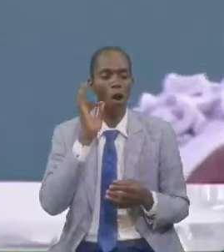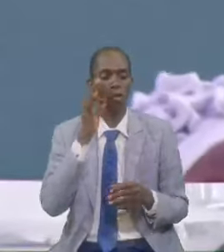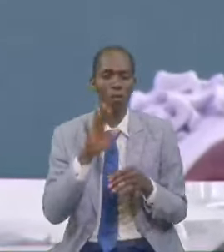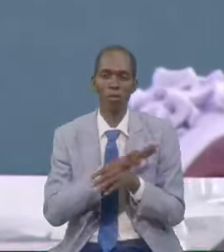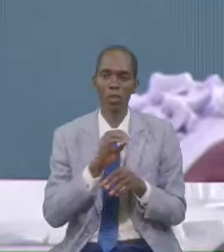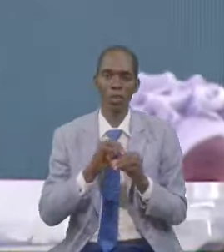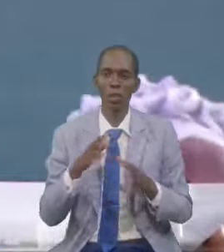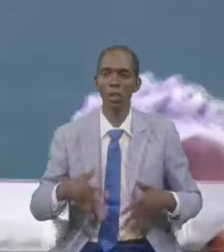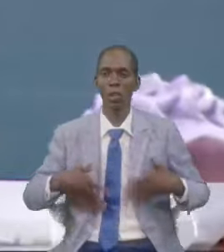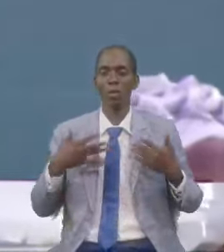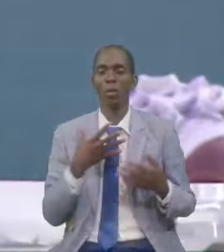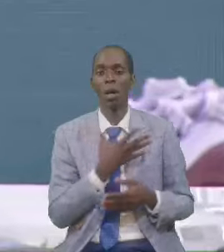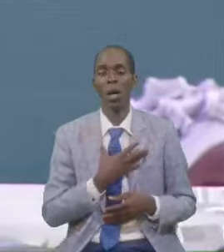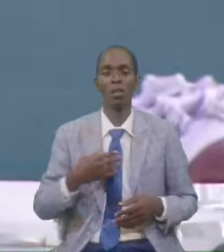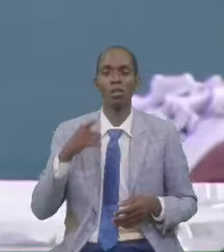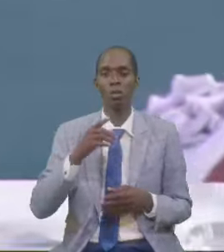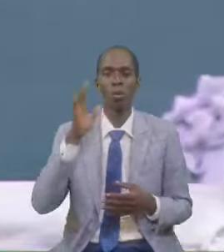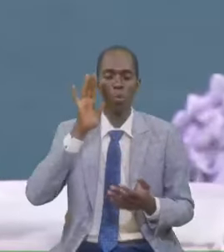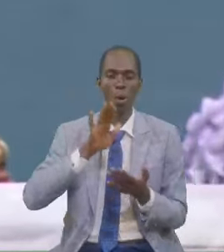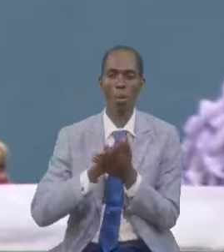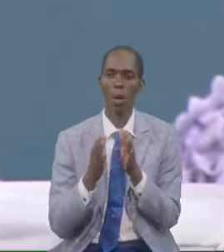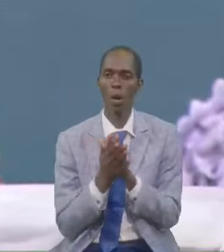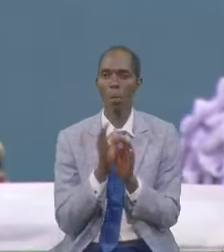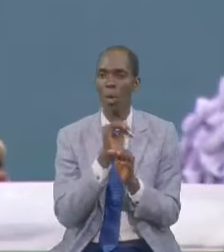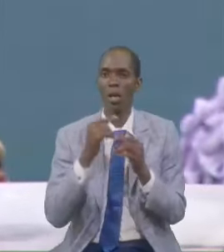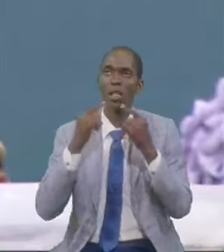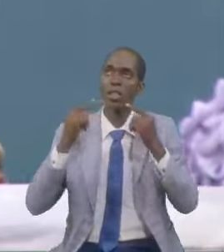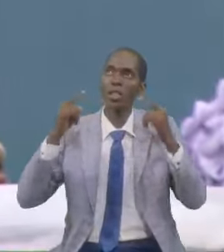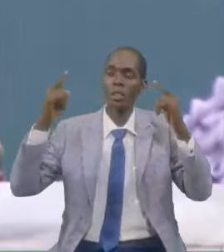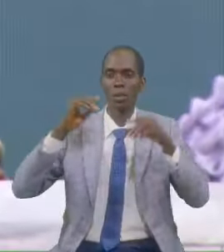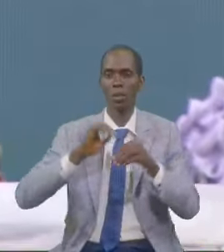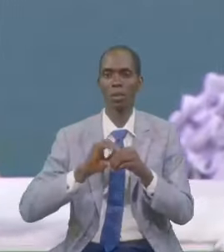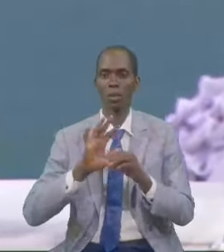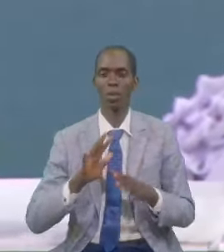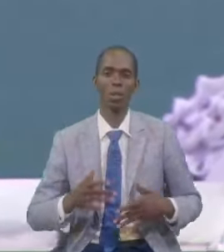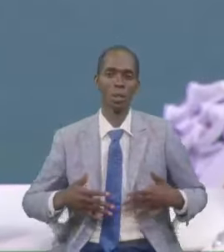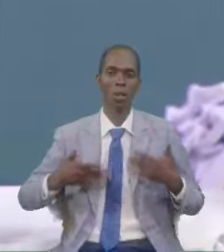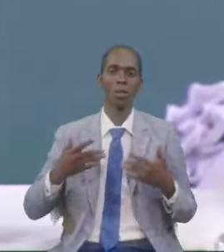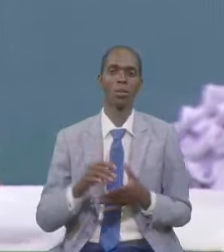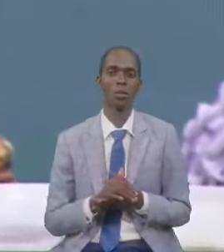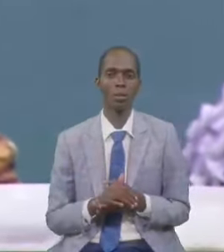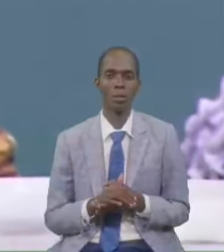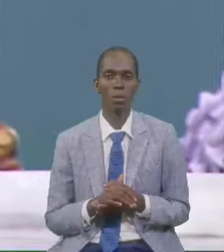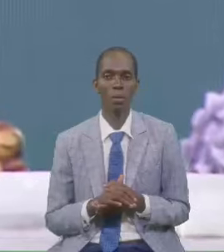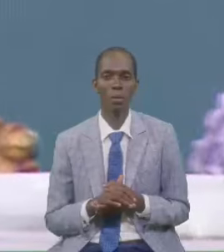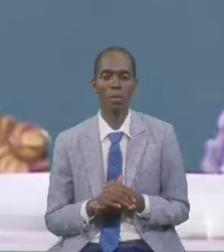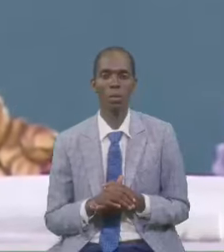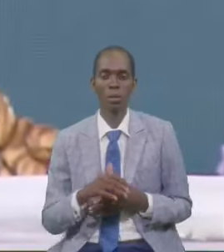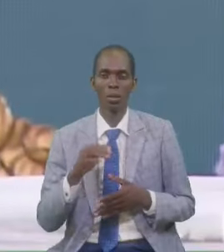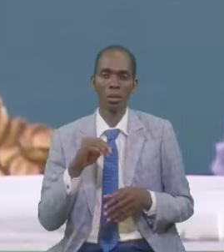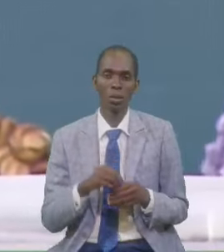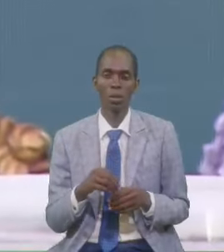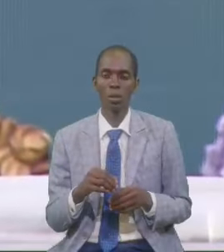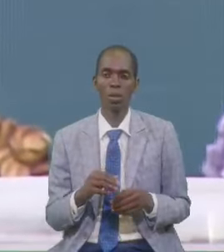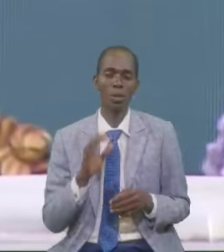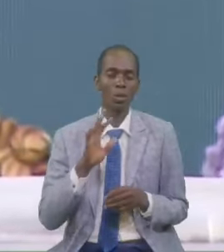you become a success in your life. ఆ విధంగా మీరు జీవితంలో సఫలత విజయం పొందుతారు. In your personal life, a hero.